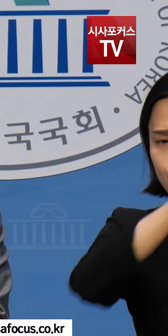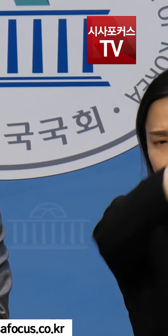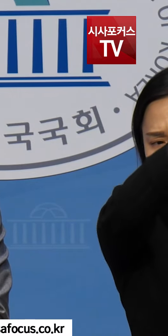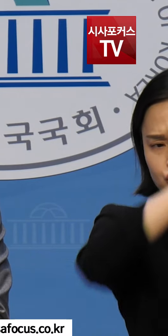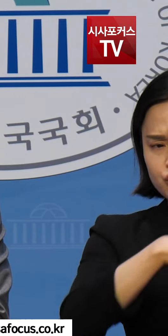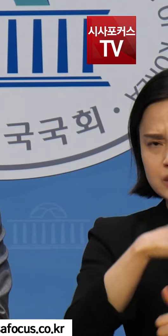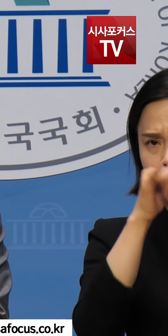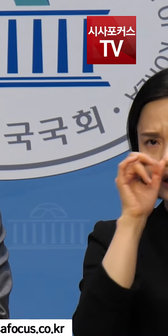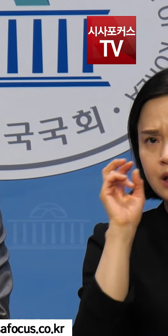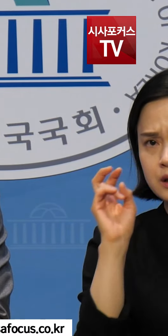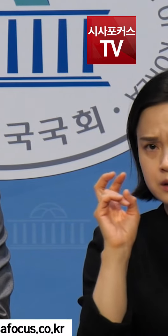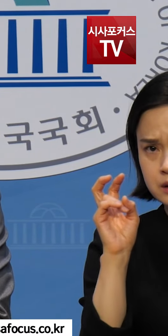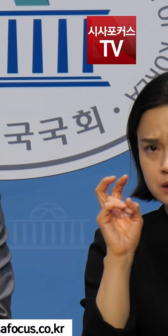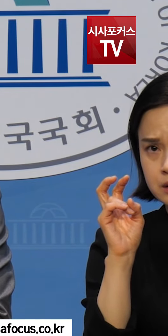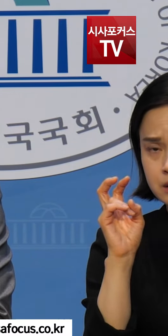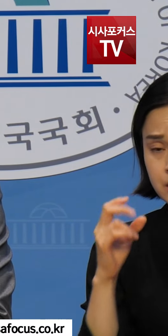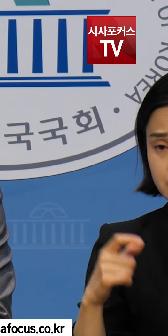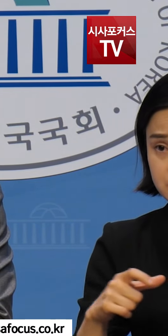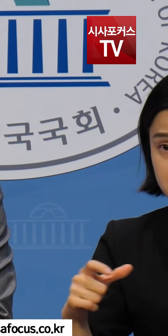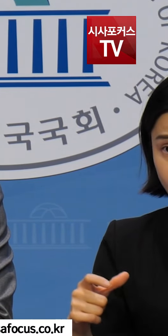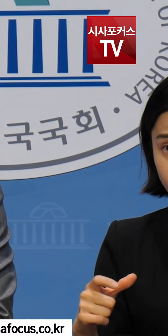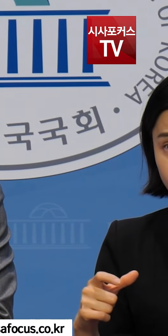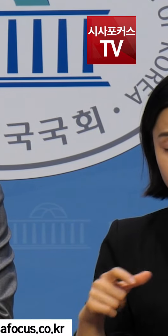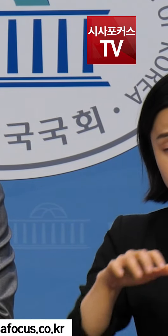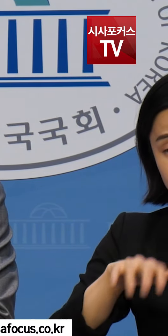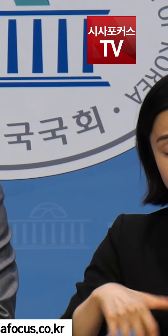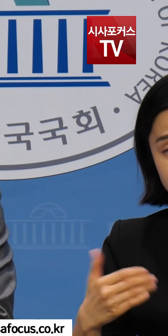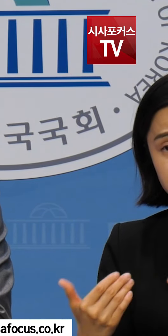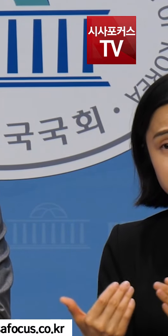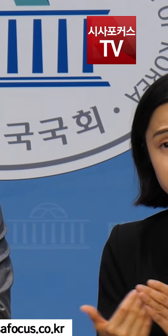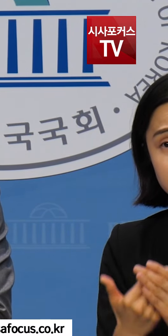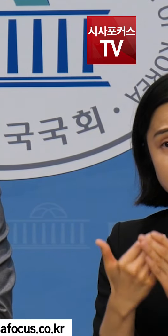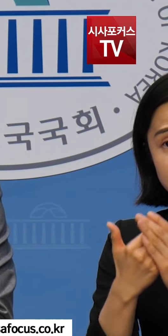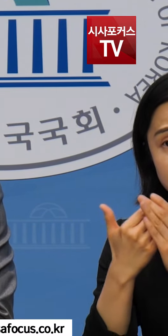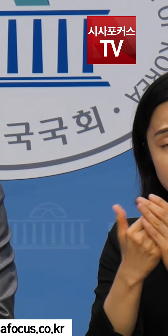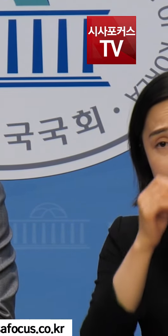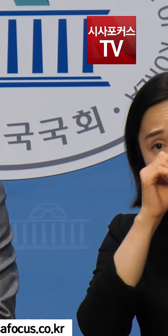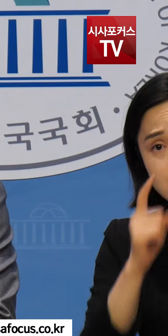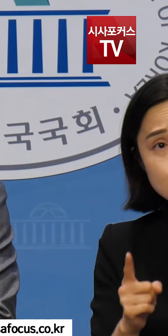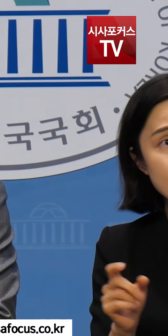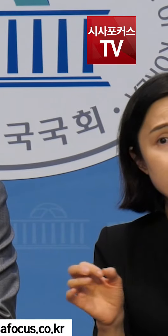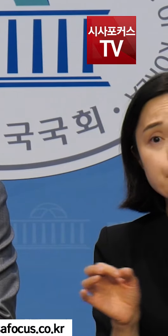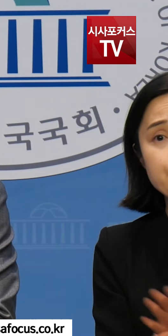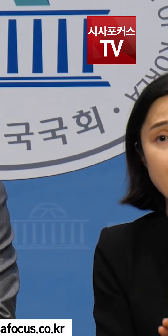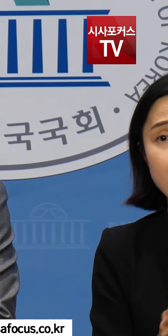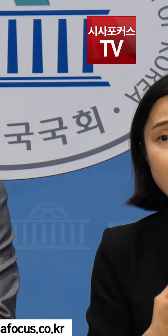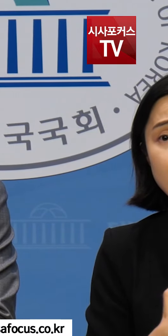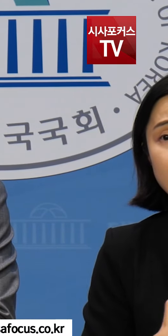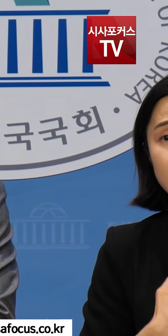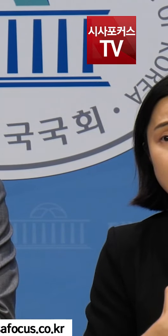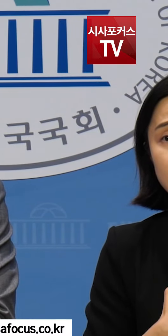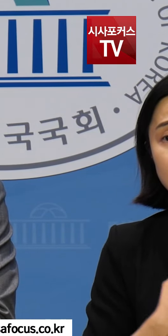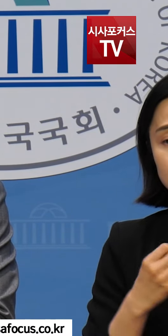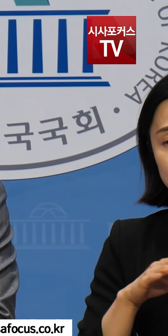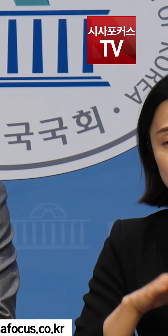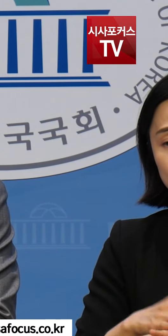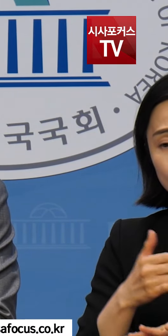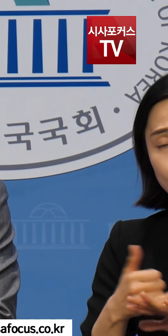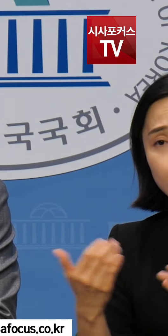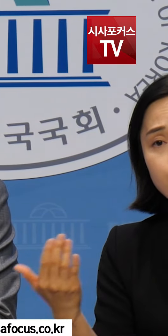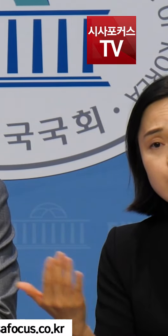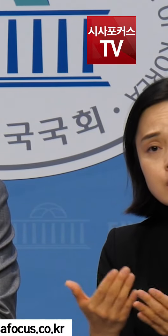들어옴으로써 개발은 물론 개발의 기회는 사라지면 물론 농업에도 큰 영향을 줄 거라는